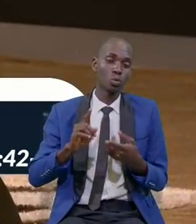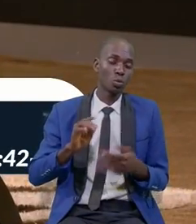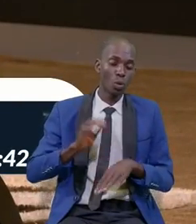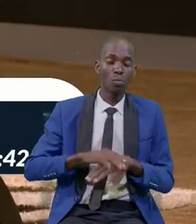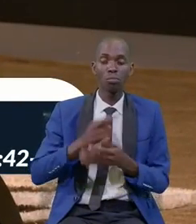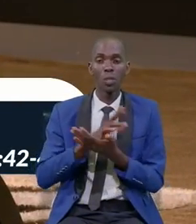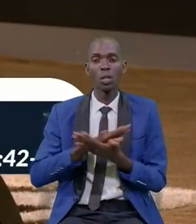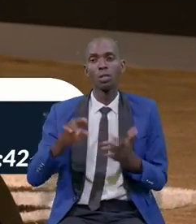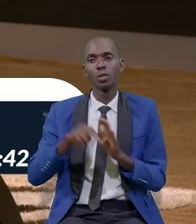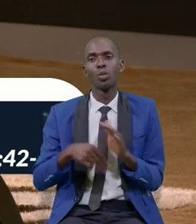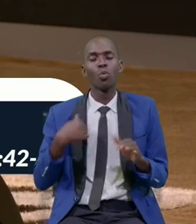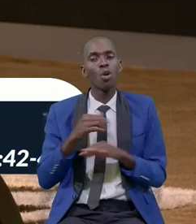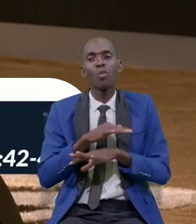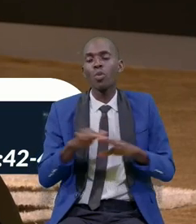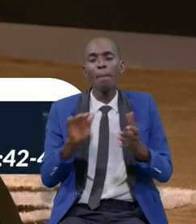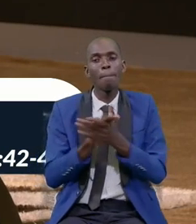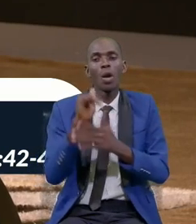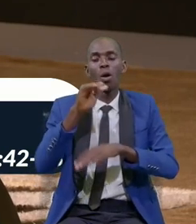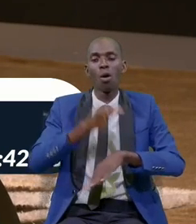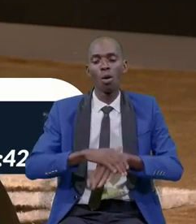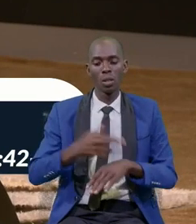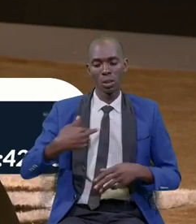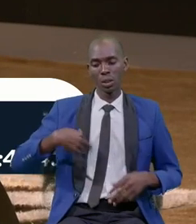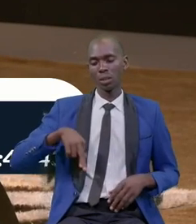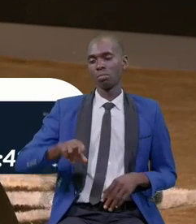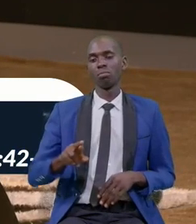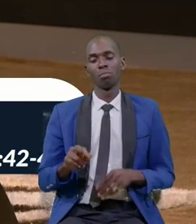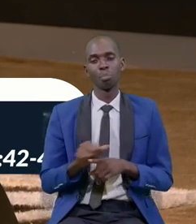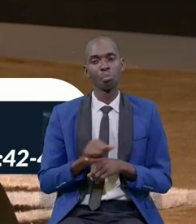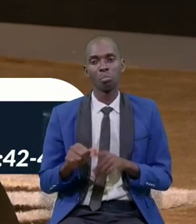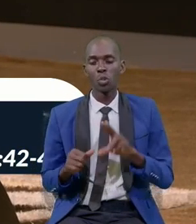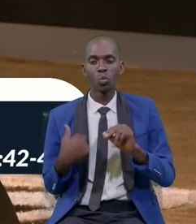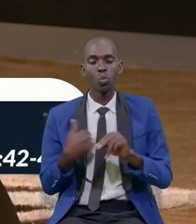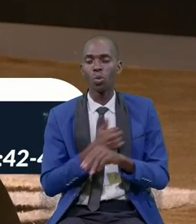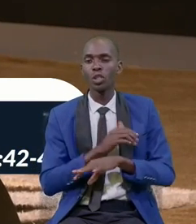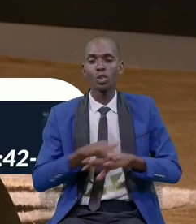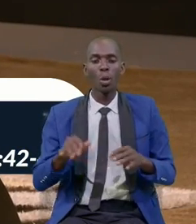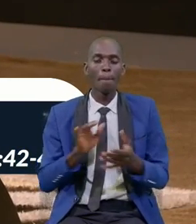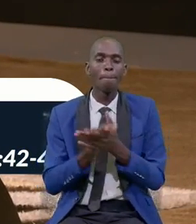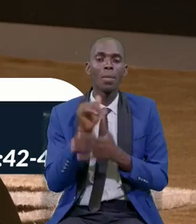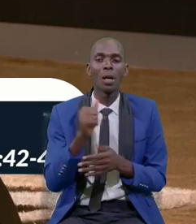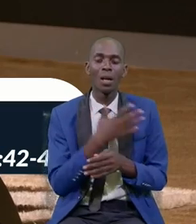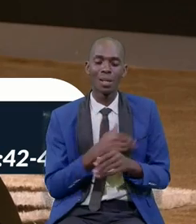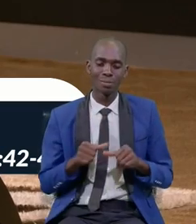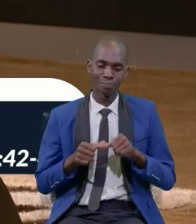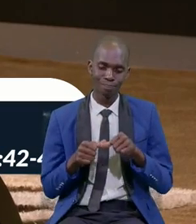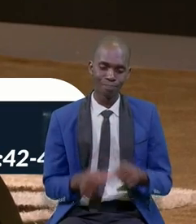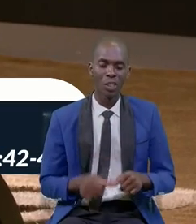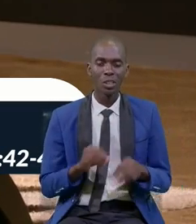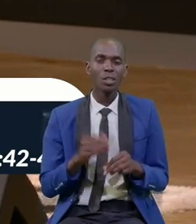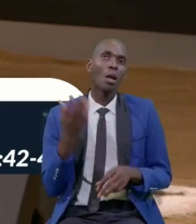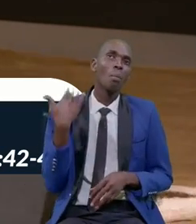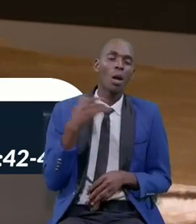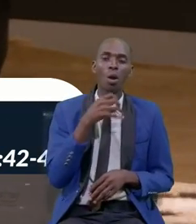Nous ne croyons pas à la religion, ne croyons pas et on demeure